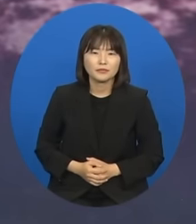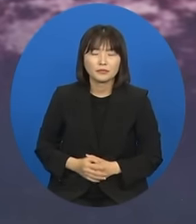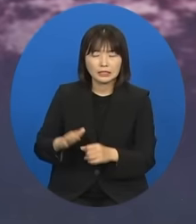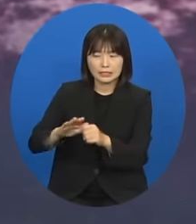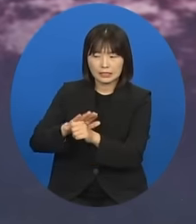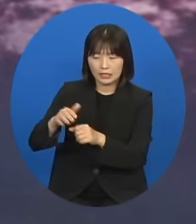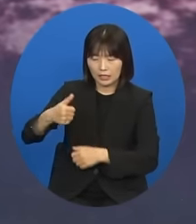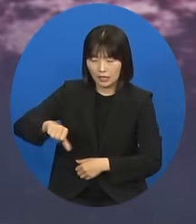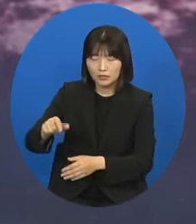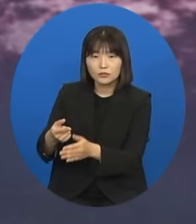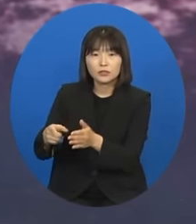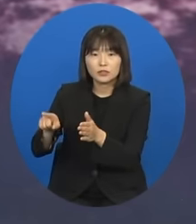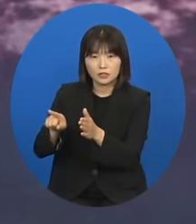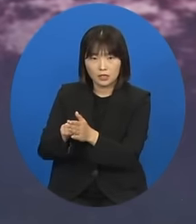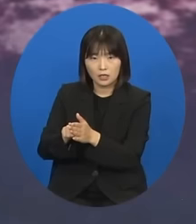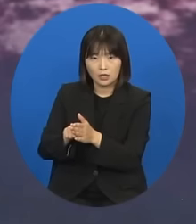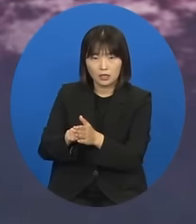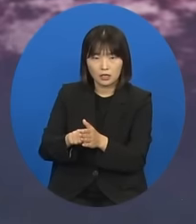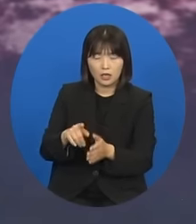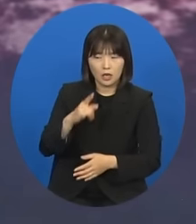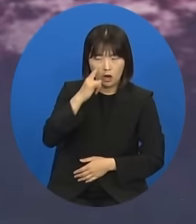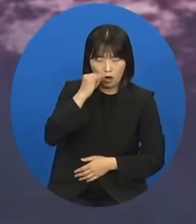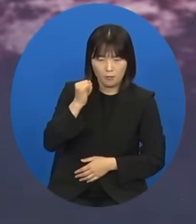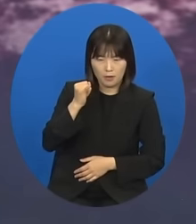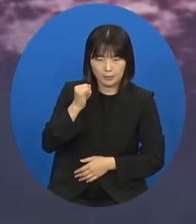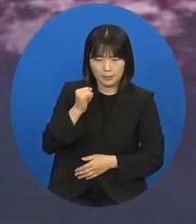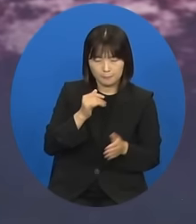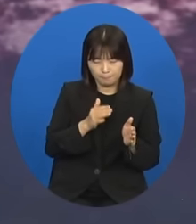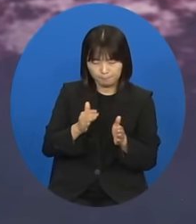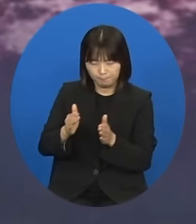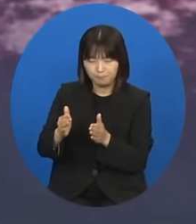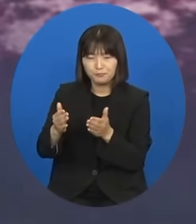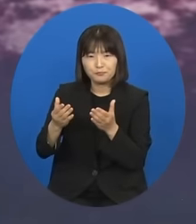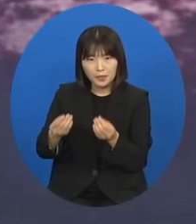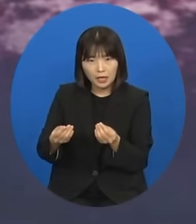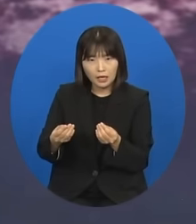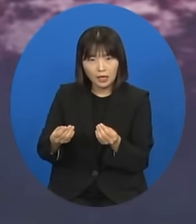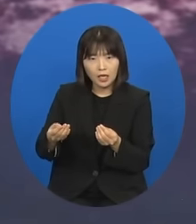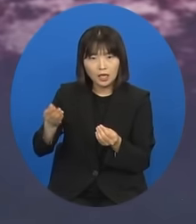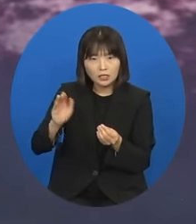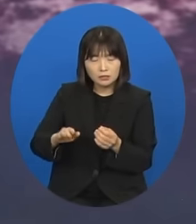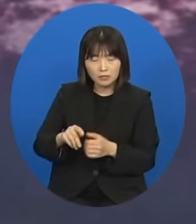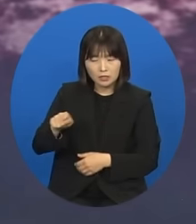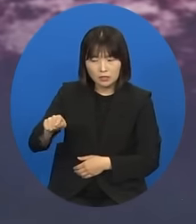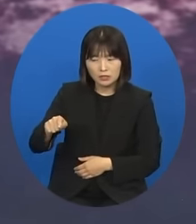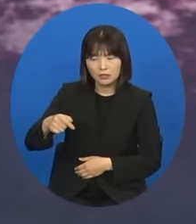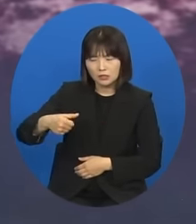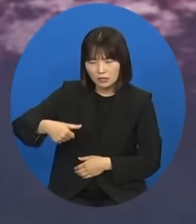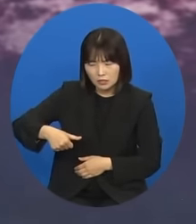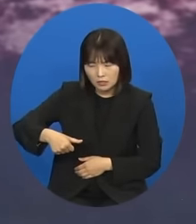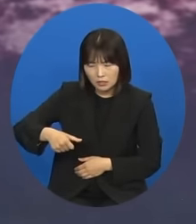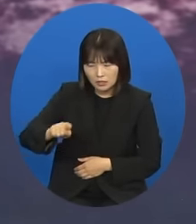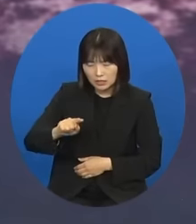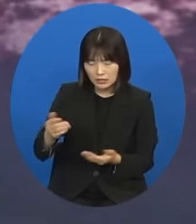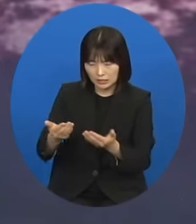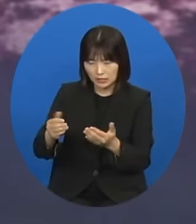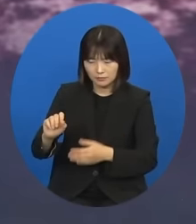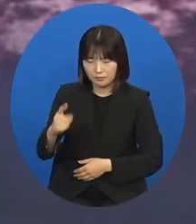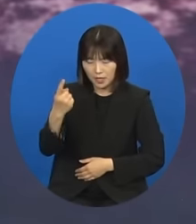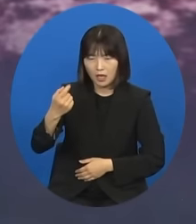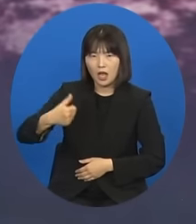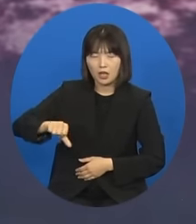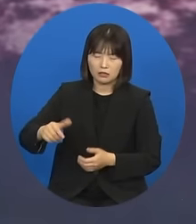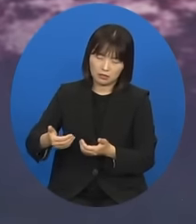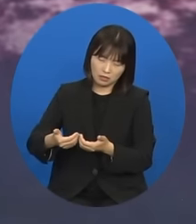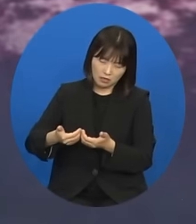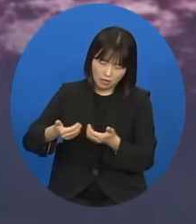위해서 어머니 그 일을 한 것인데 그 일이 아들과 이제 영 헤어지게 되는 그런